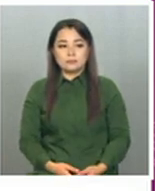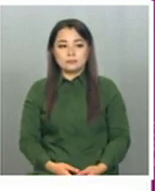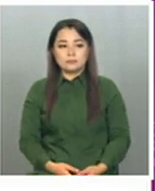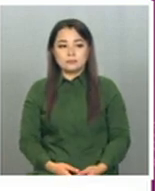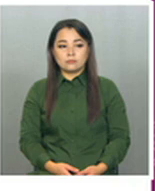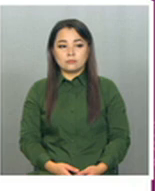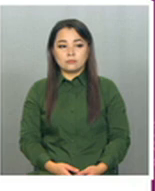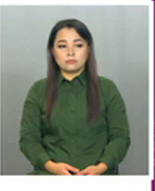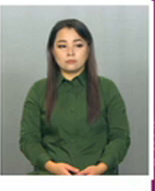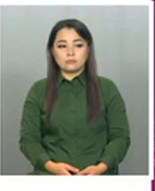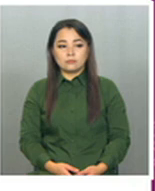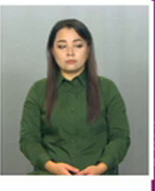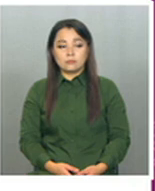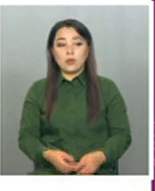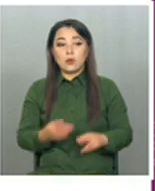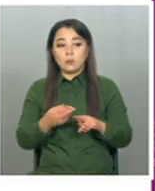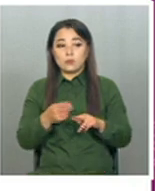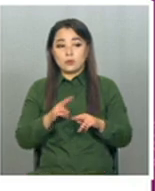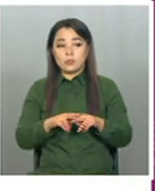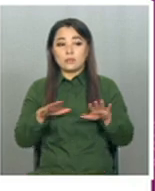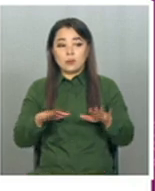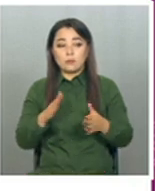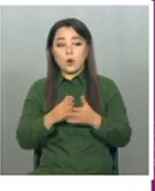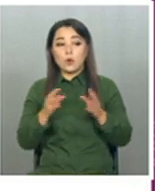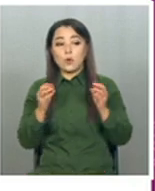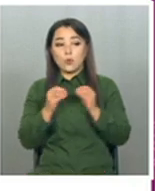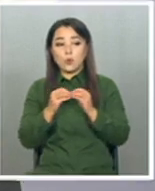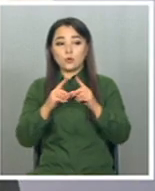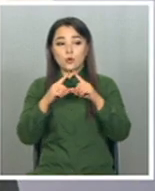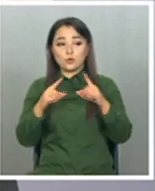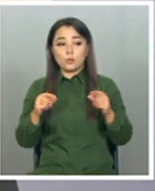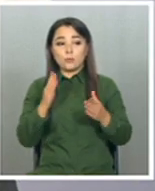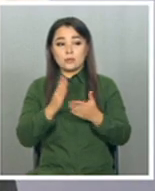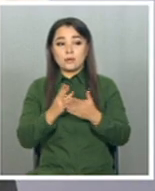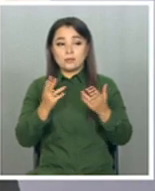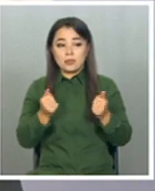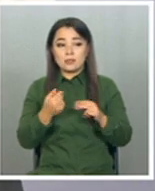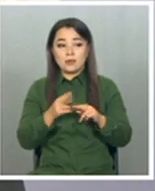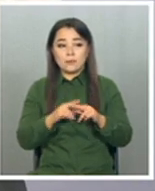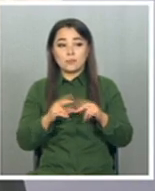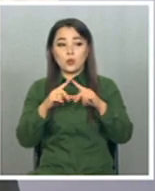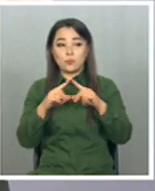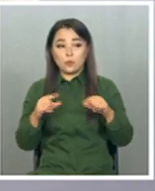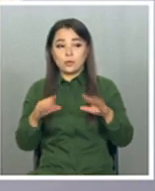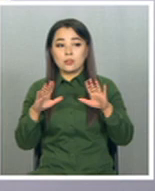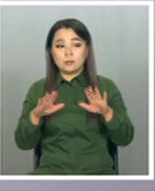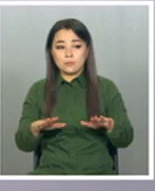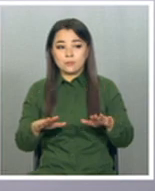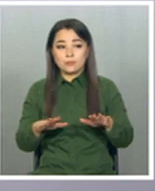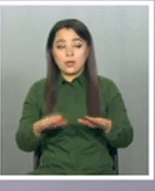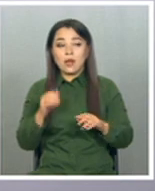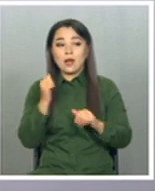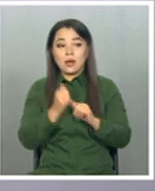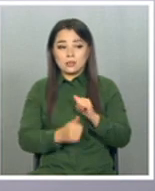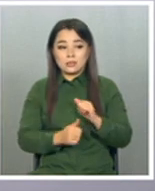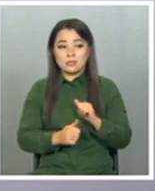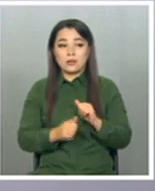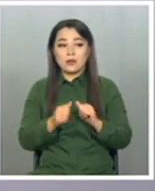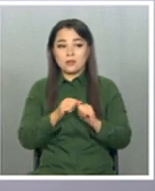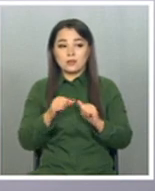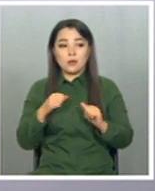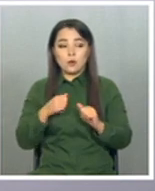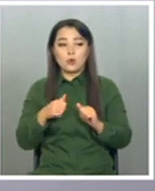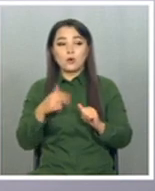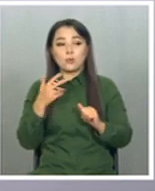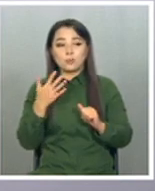Өте жақсы, балалар, бұл жерде бізде 13 бұрыш бар. Солай ғой, мынау 5 бұрыштың, мынау әрбір ұшында 5 үш